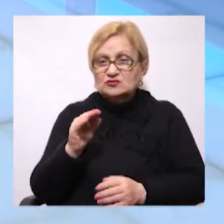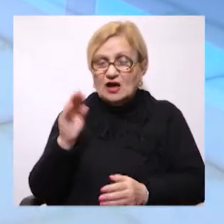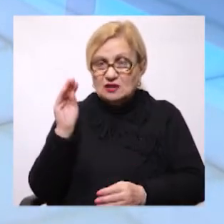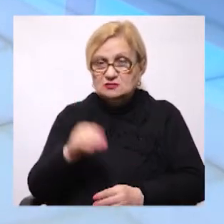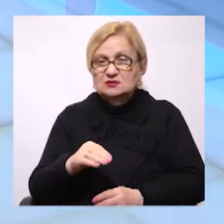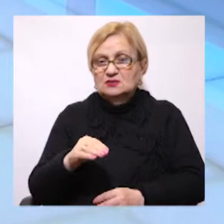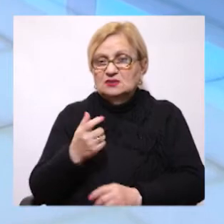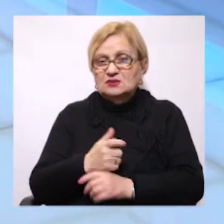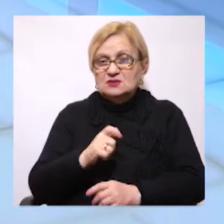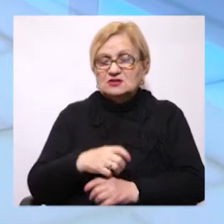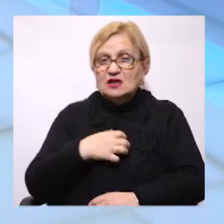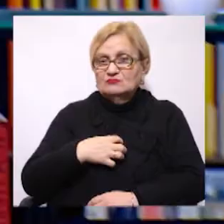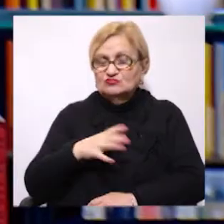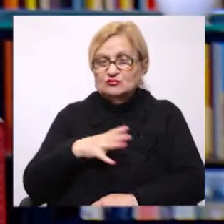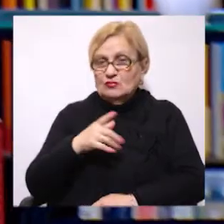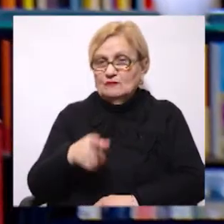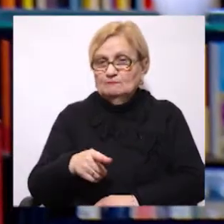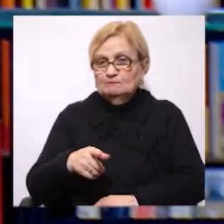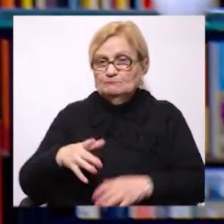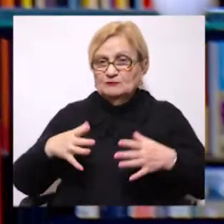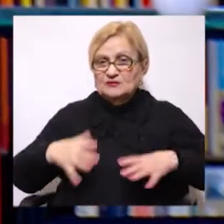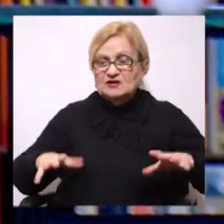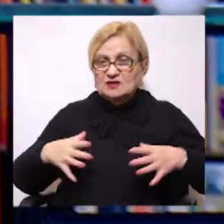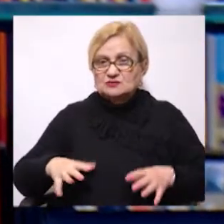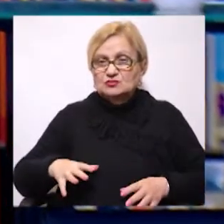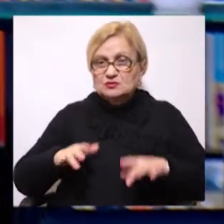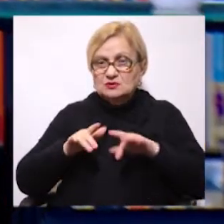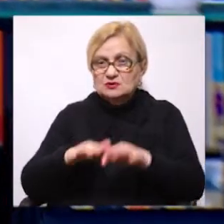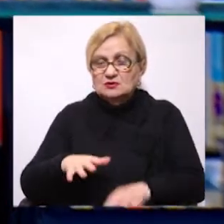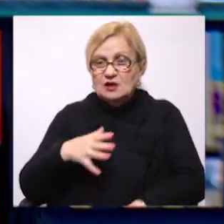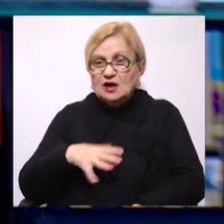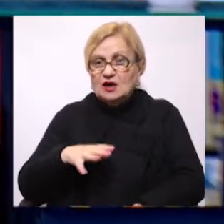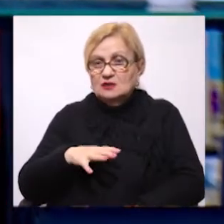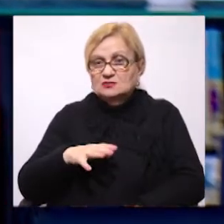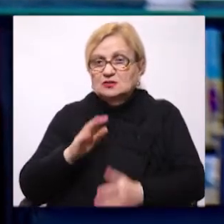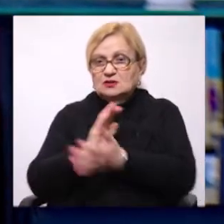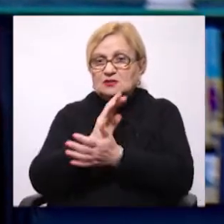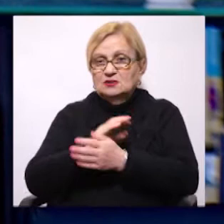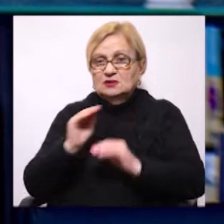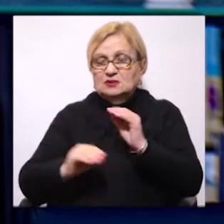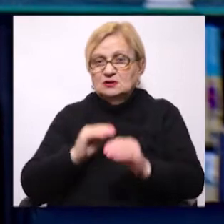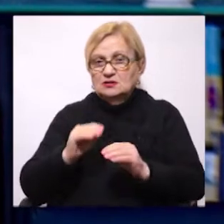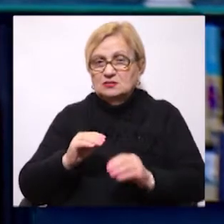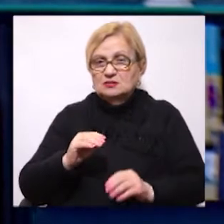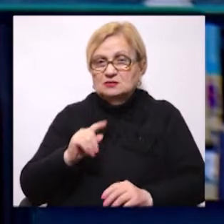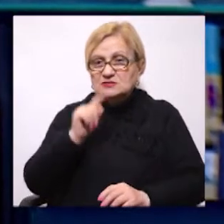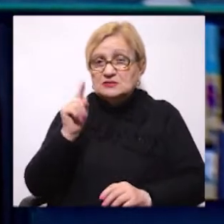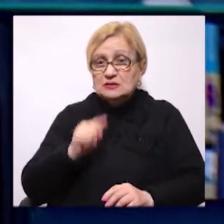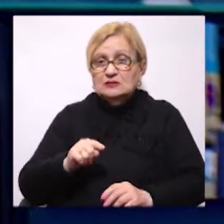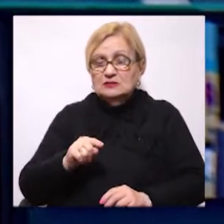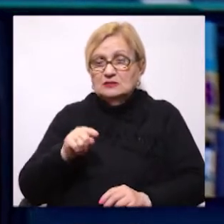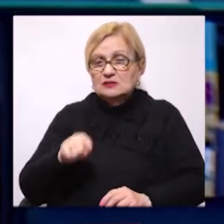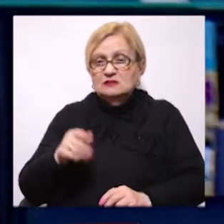იყო ძალიან მნიშვნელოვანი ქართული საქმე. ქართულ გაზეთში იწერებოდა და განიხილებოდა ის საკითხები, რაც იმ